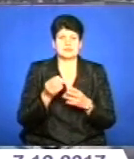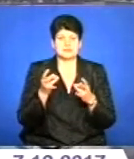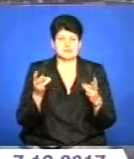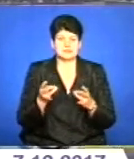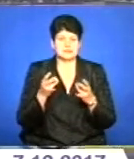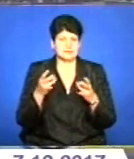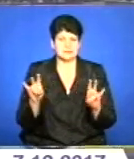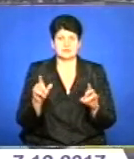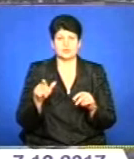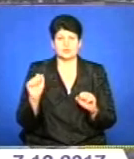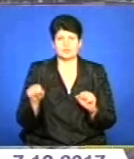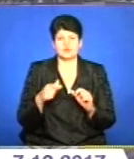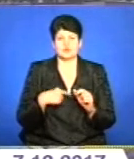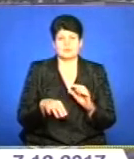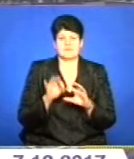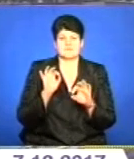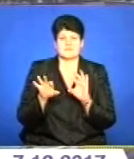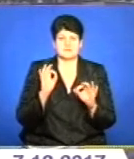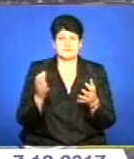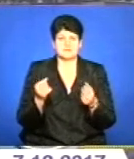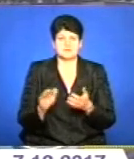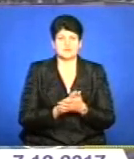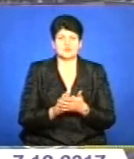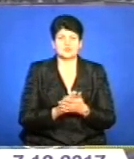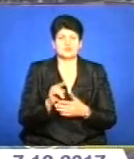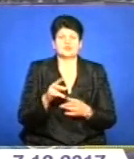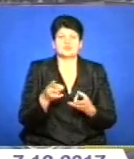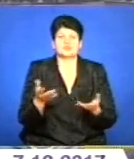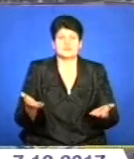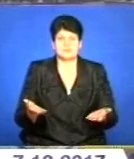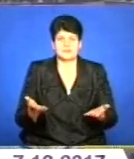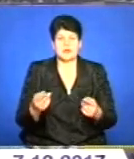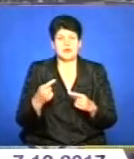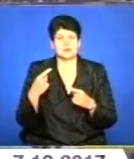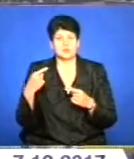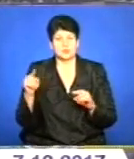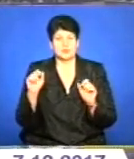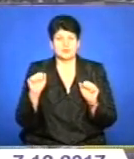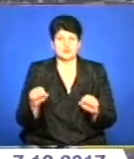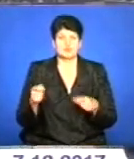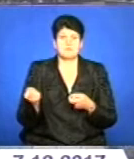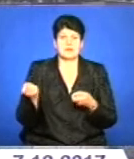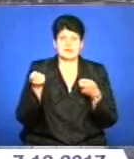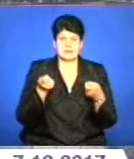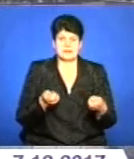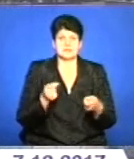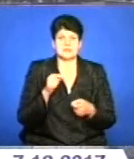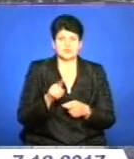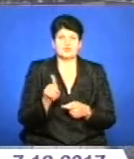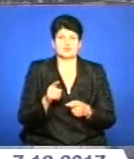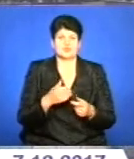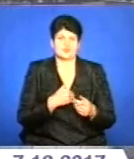люди можуть собі вибрати і взяти безкоштовно те, що їм треба. А другі можуть принести те, чим